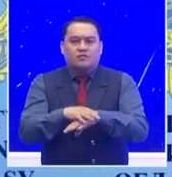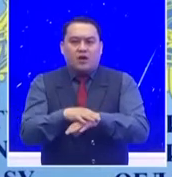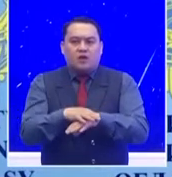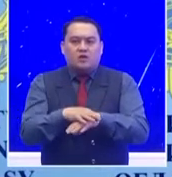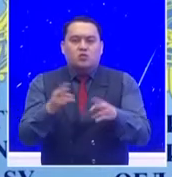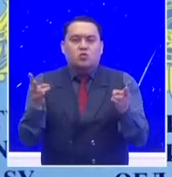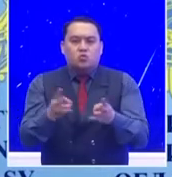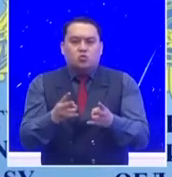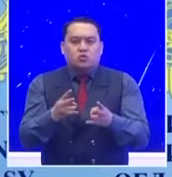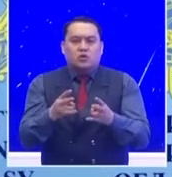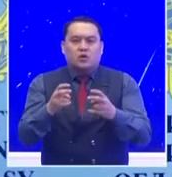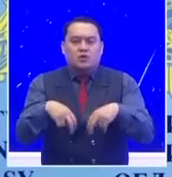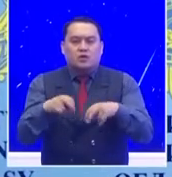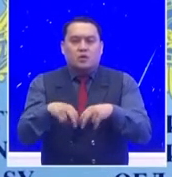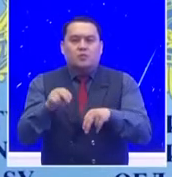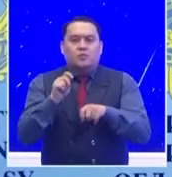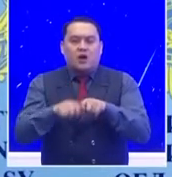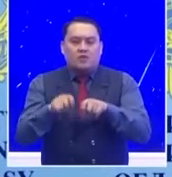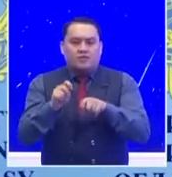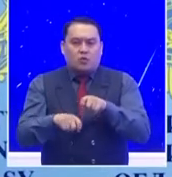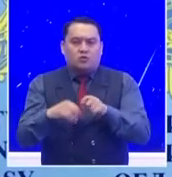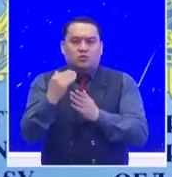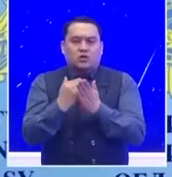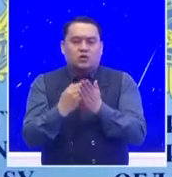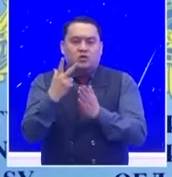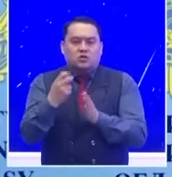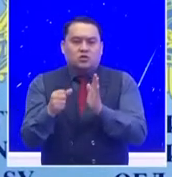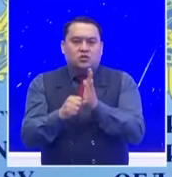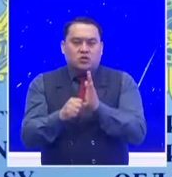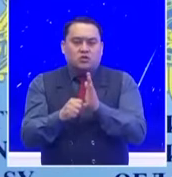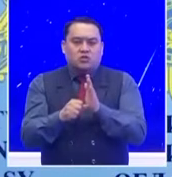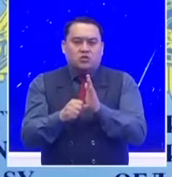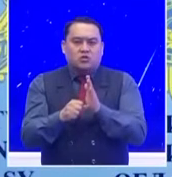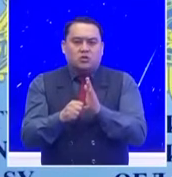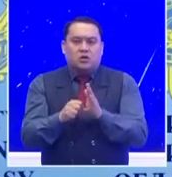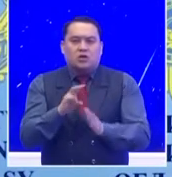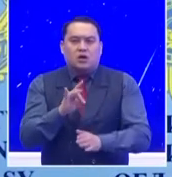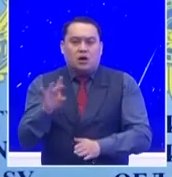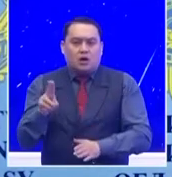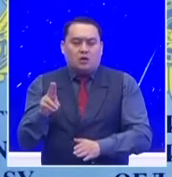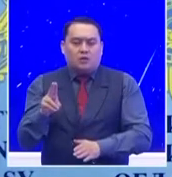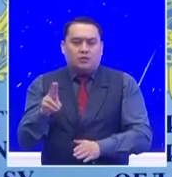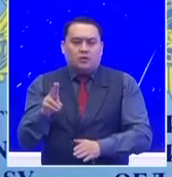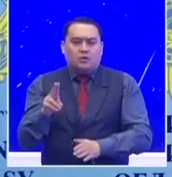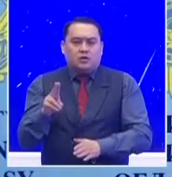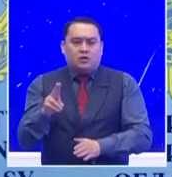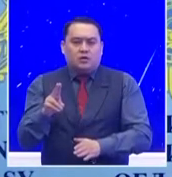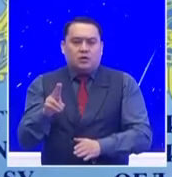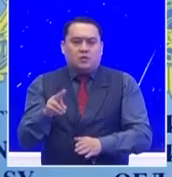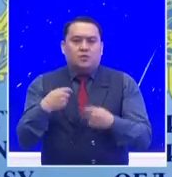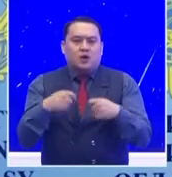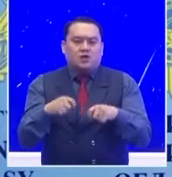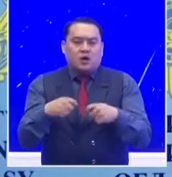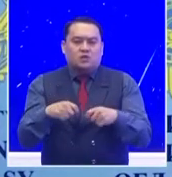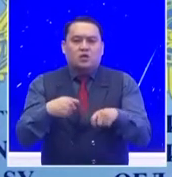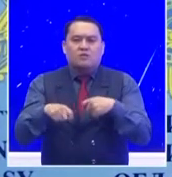назначением необходимых экспертиз проводится согласно статье 306 части 3 Уголовного кодекса Республики Казахстан. То есть выпуск или продажа